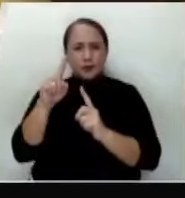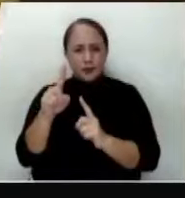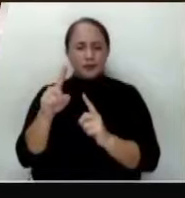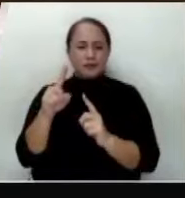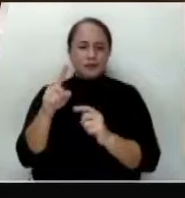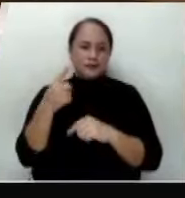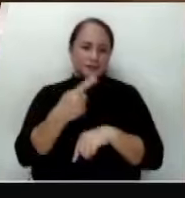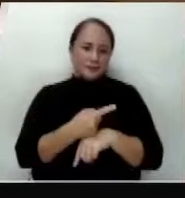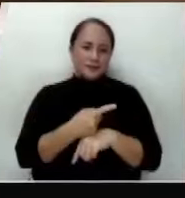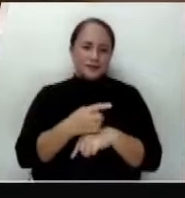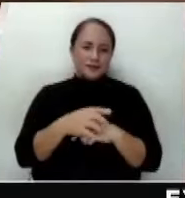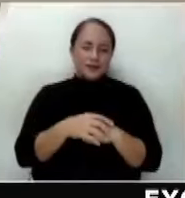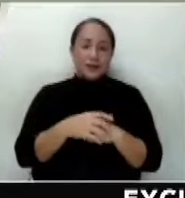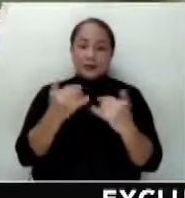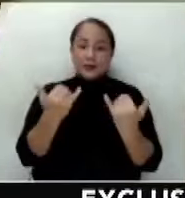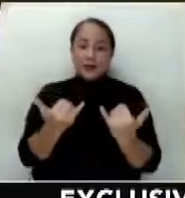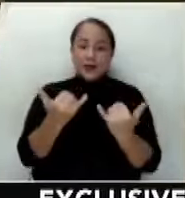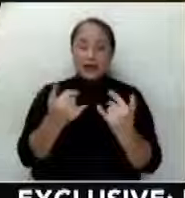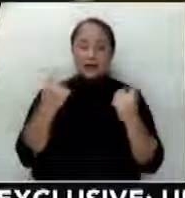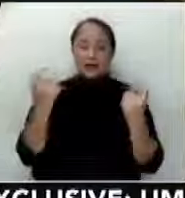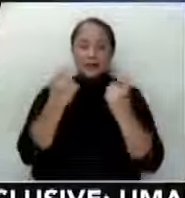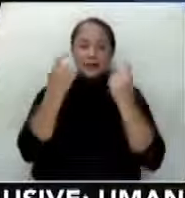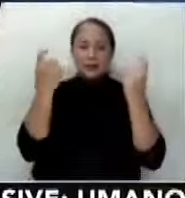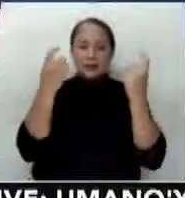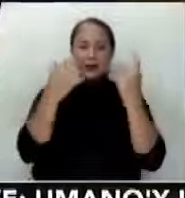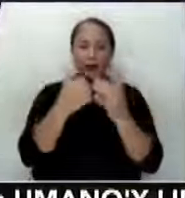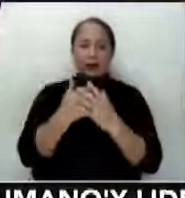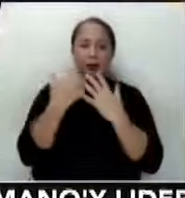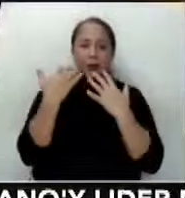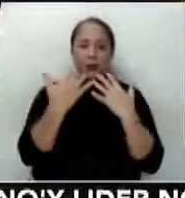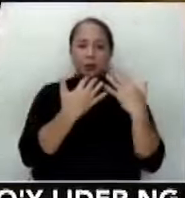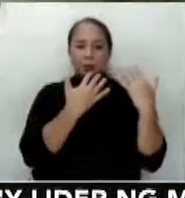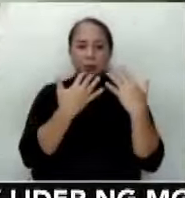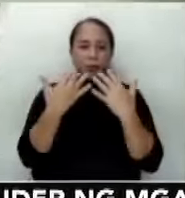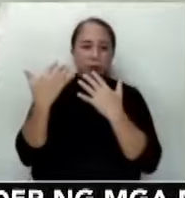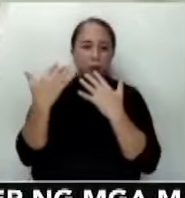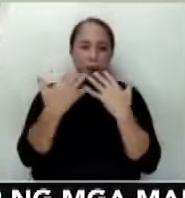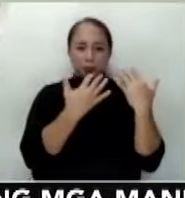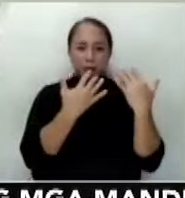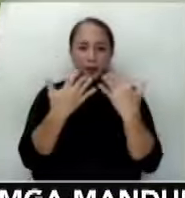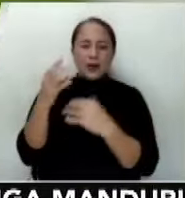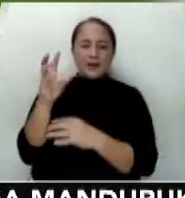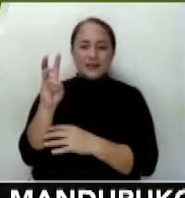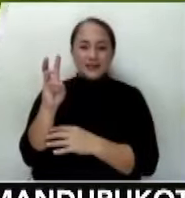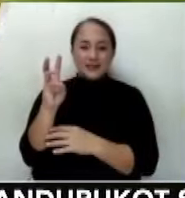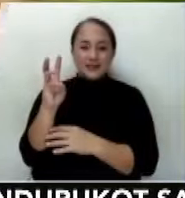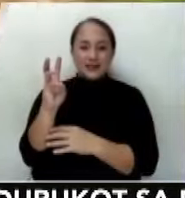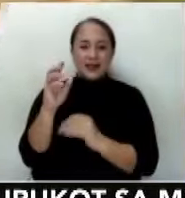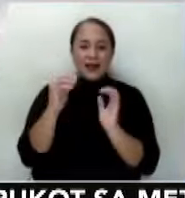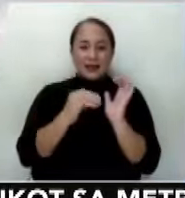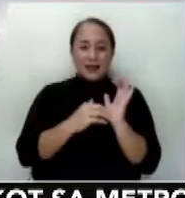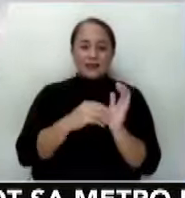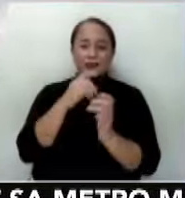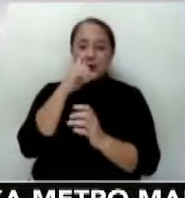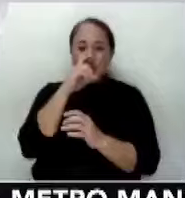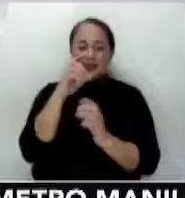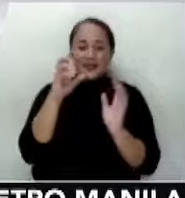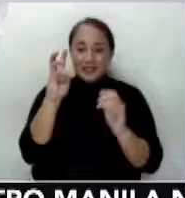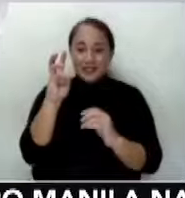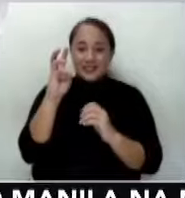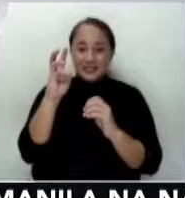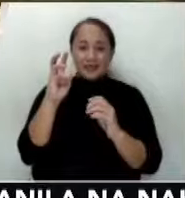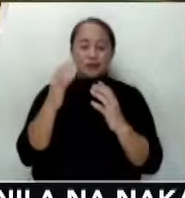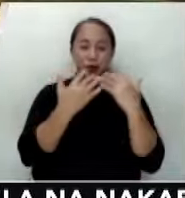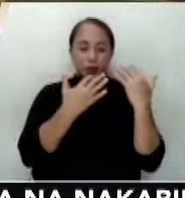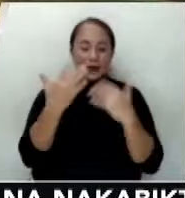Sa araw na to, pinagdiriwang ni Patricia ang kanyang ika-anim pa lang na kaarawan. I repeat, ika-anim pa lang na birthday. Si Patricia kasi.